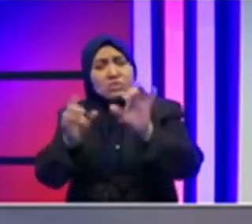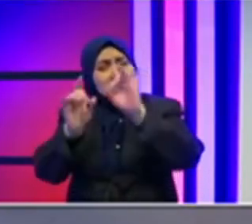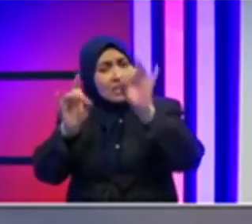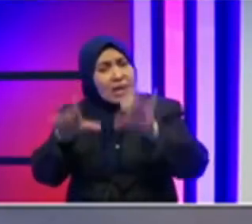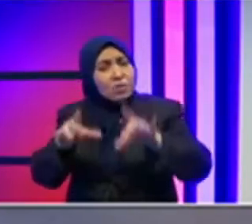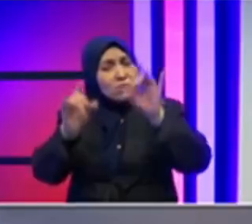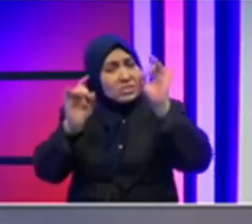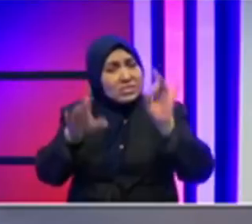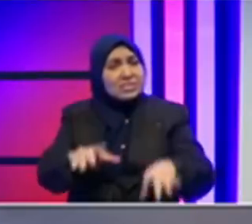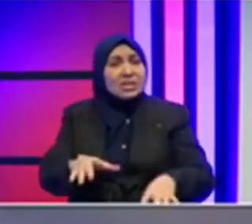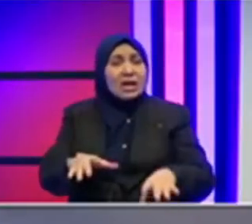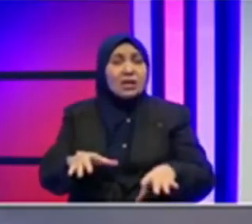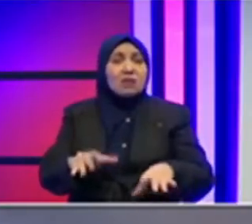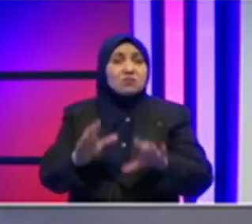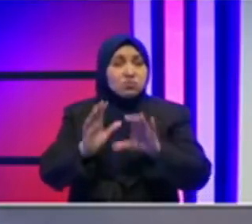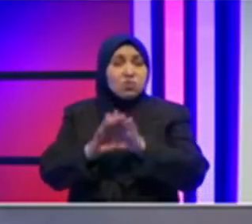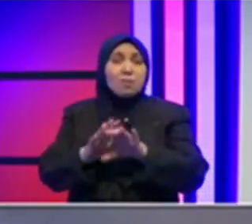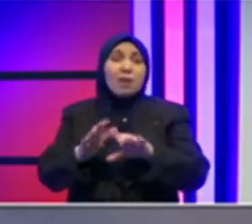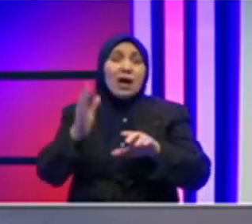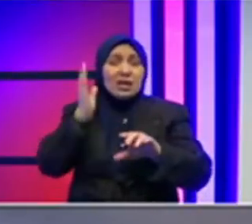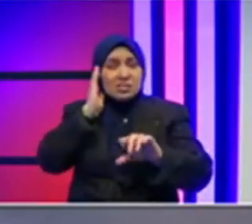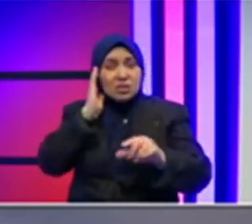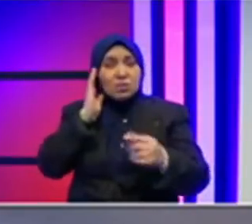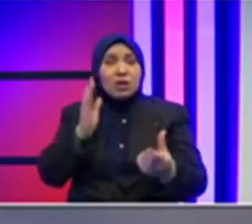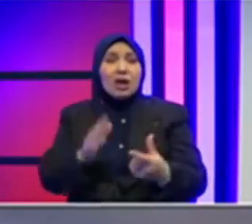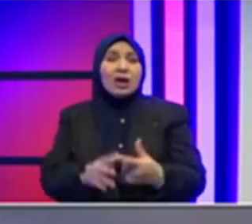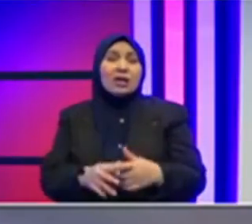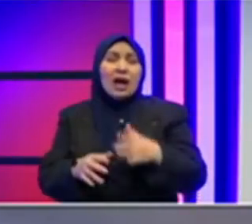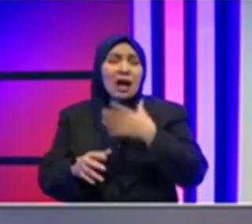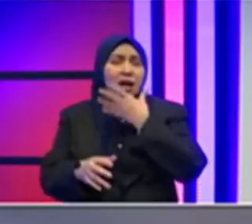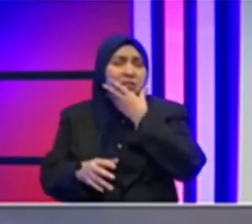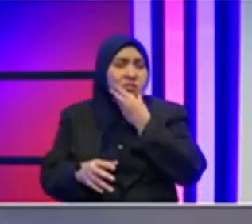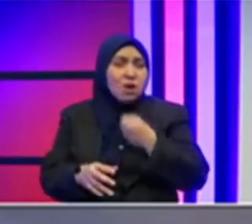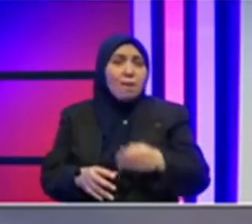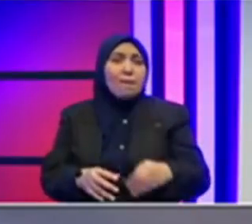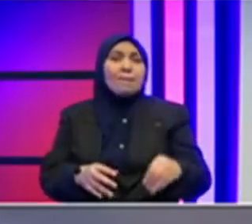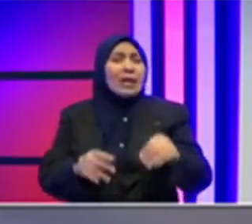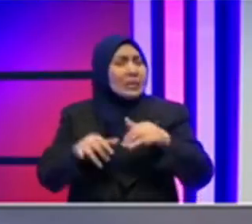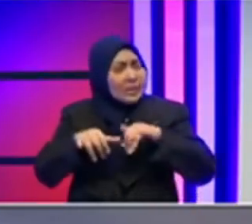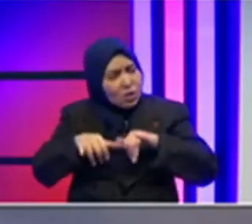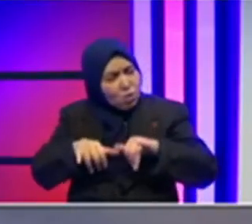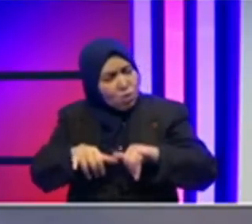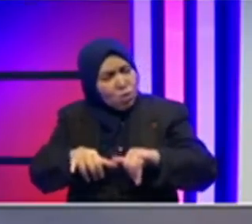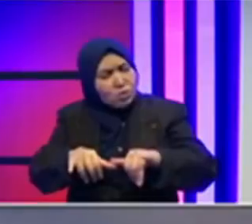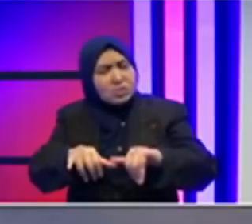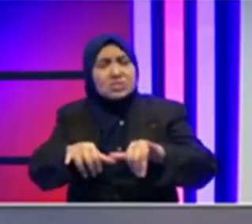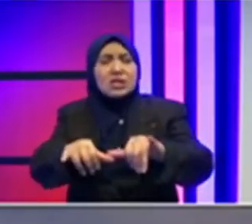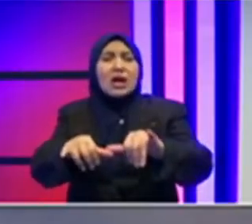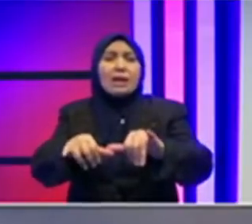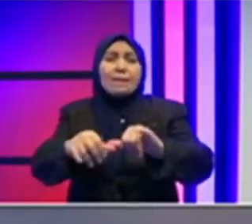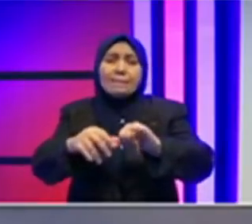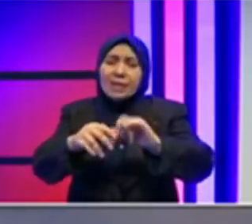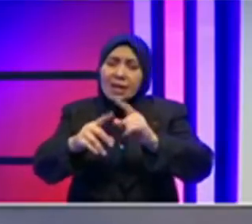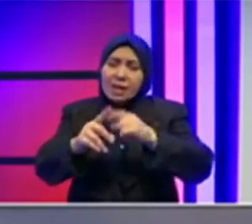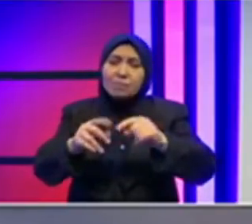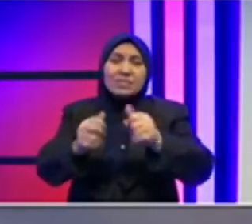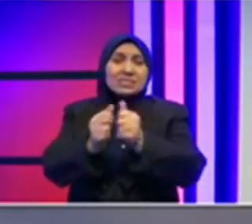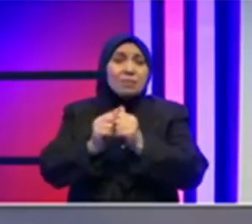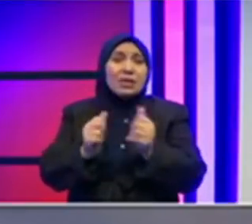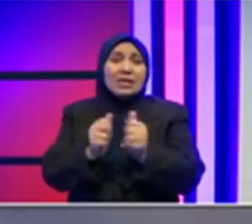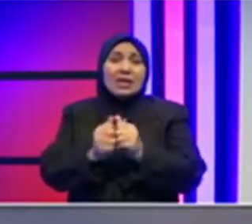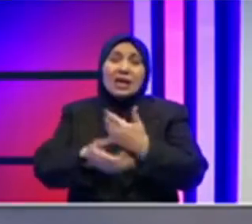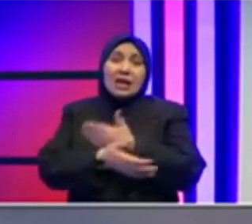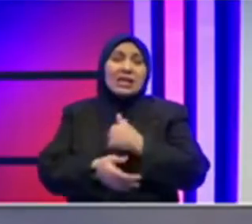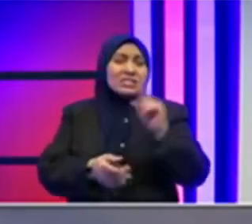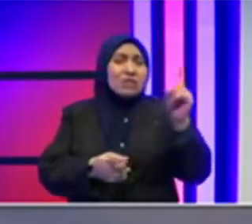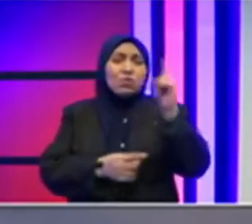nak baca Quran pun Ustaz, ada kok-kok-kok apa sebagainya. Teruskan tuan-tuan. Yeah. Teruskan bila bersama dengan anak, dia satu hari